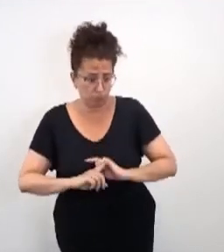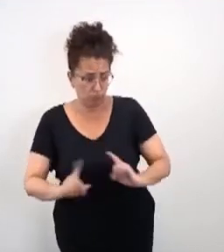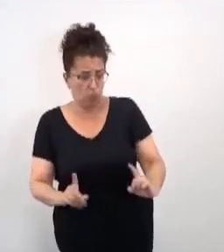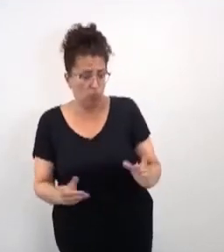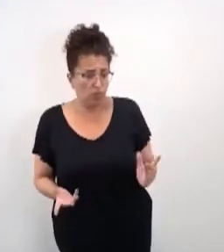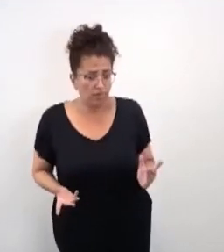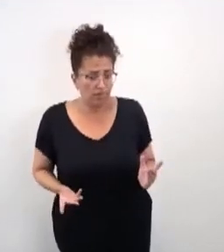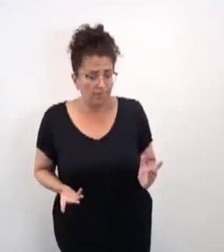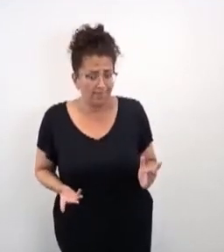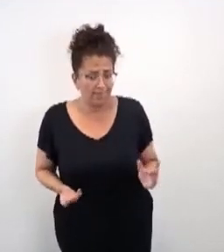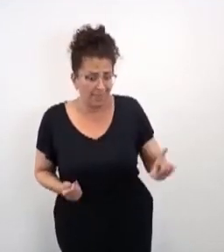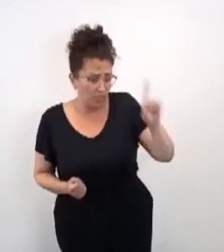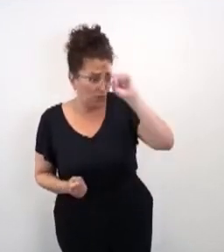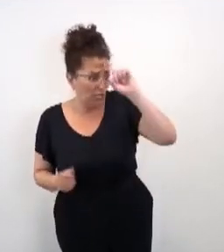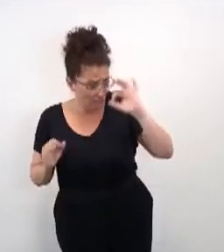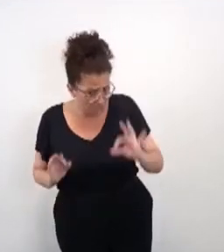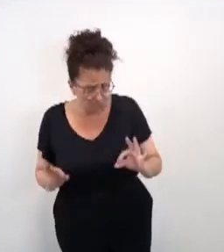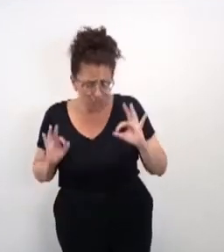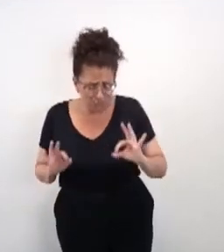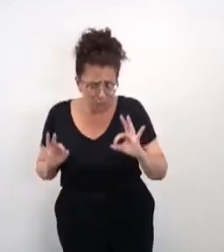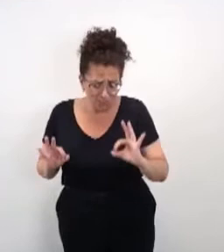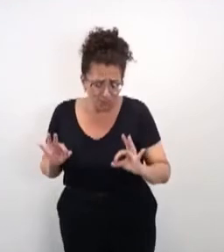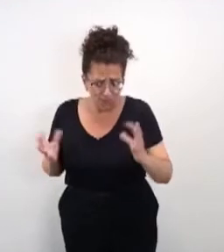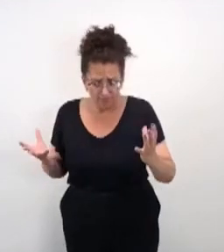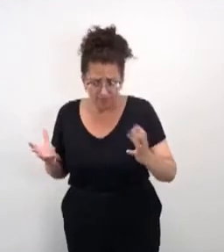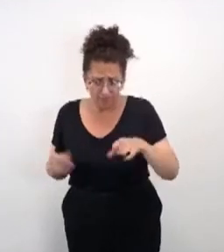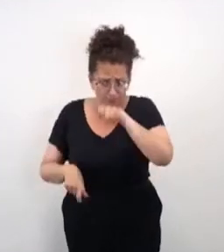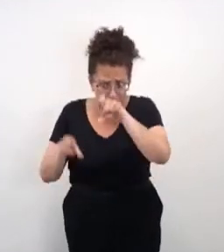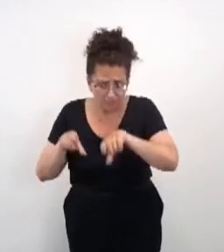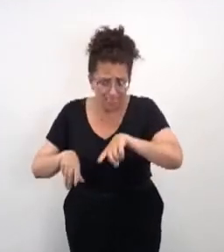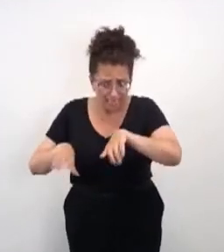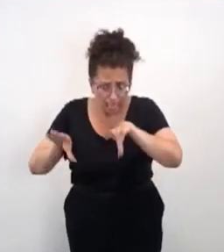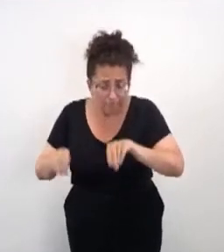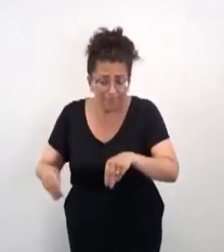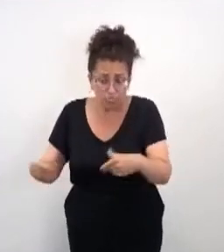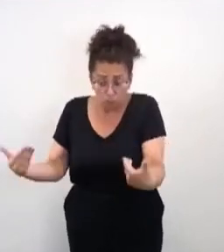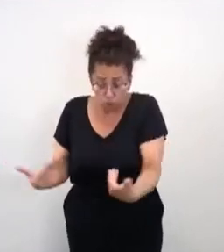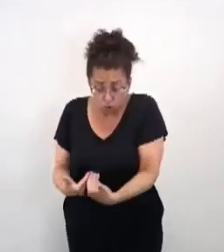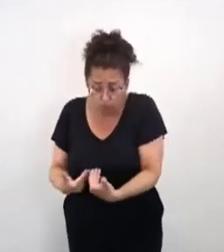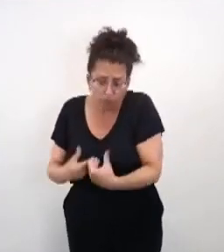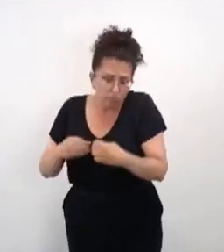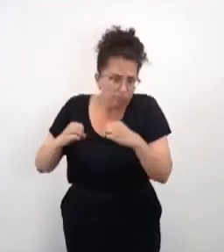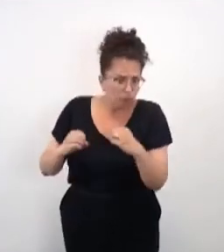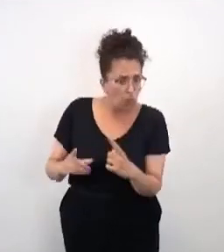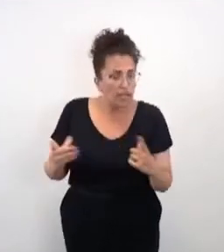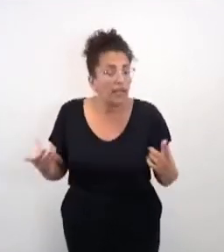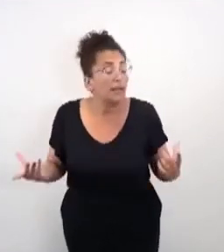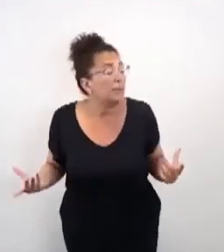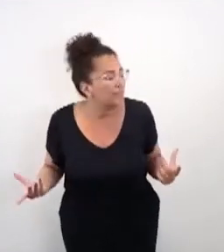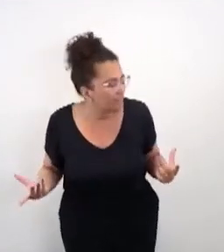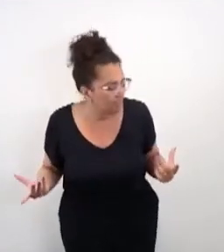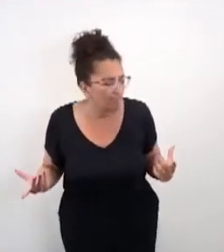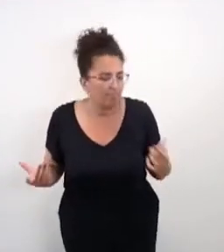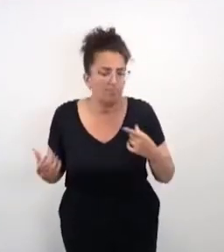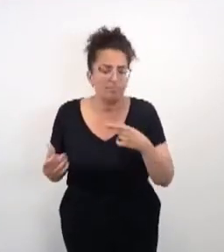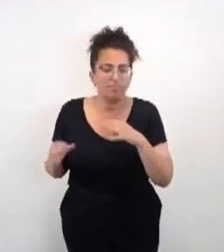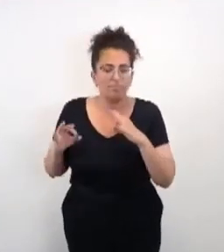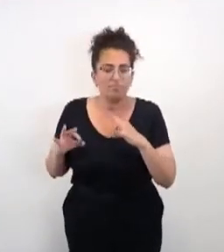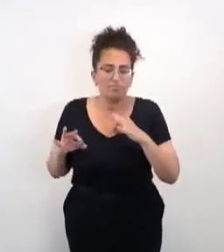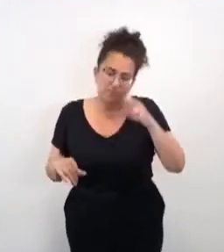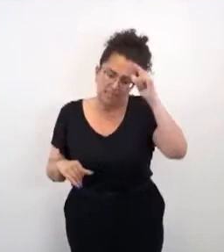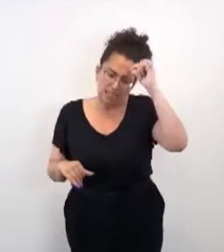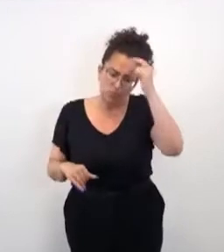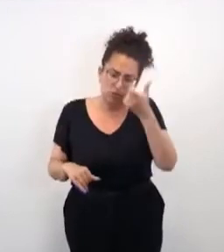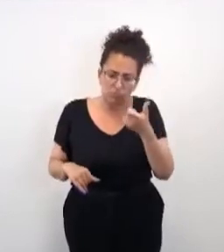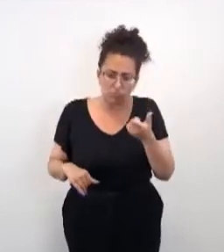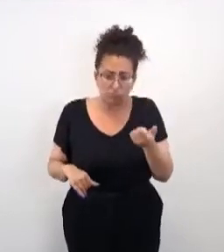pour répondre aux préoccupations et aux attentes des habitants et des acteurs du quartier. Ce dispositif de quartier de reconquête républicaine